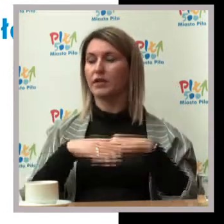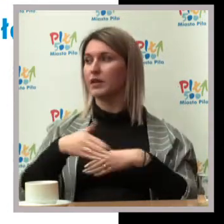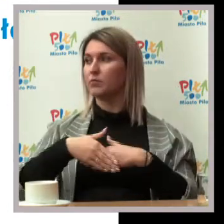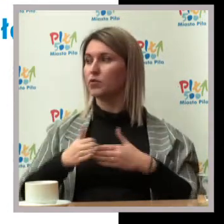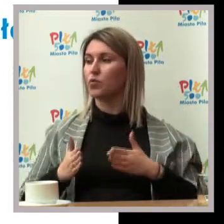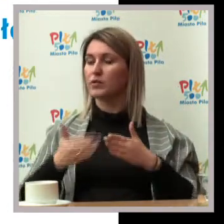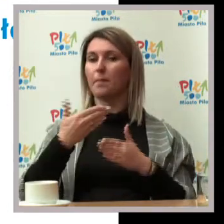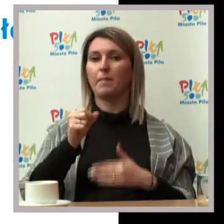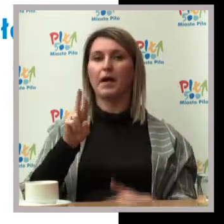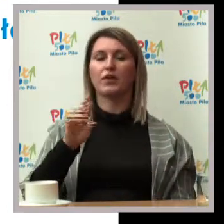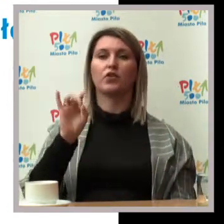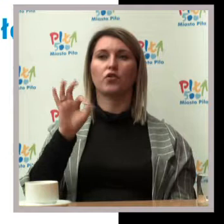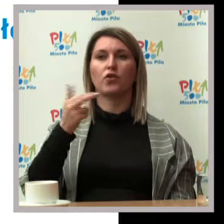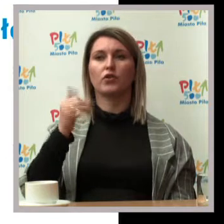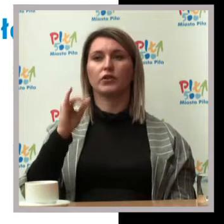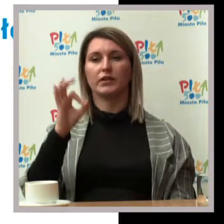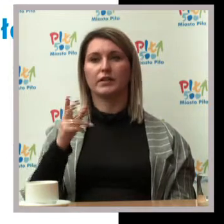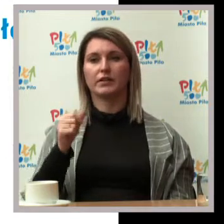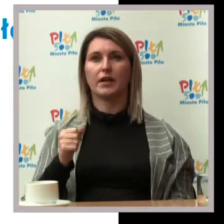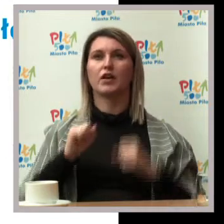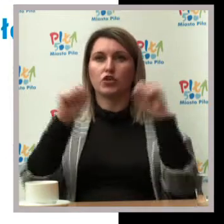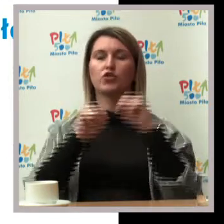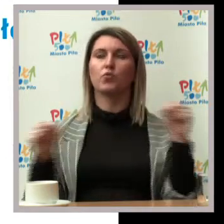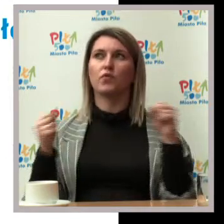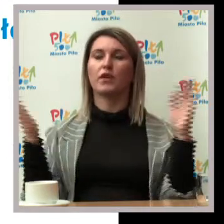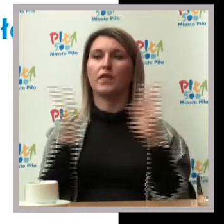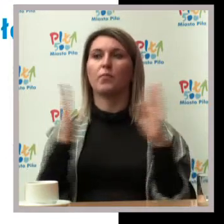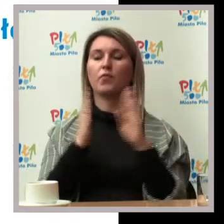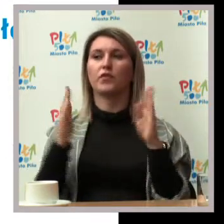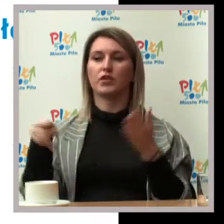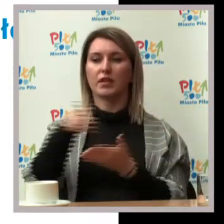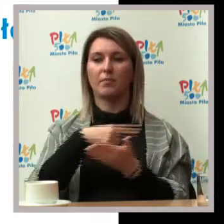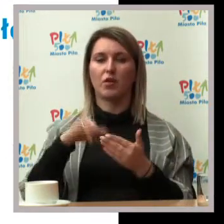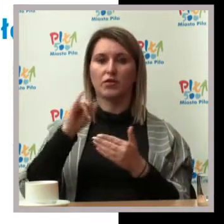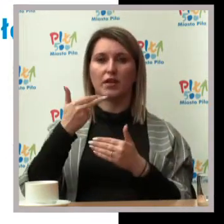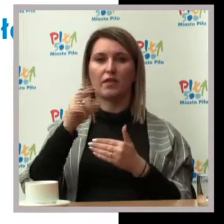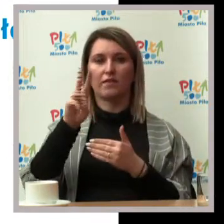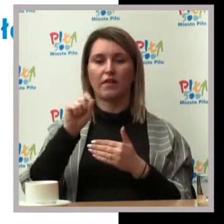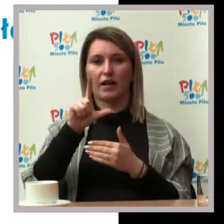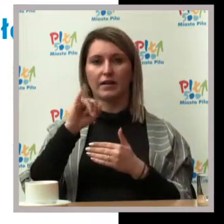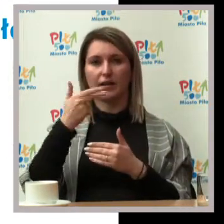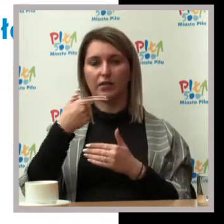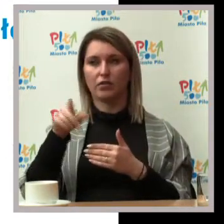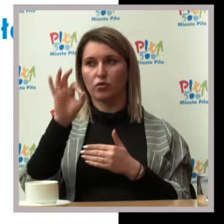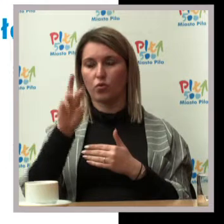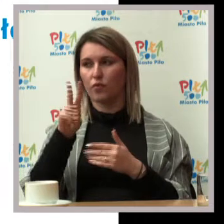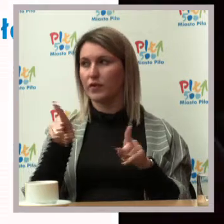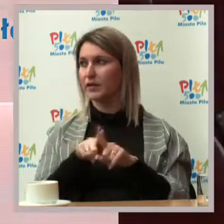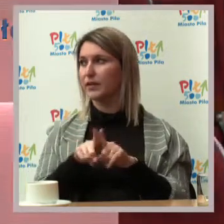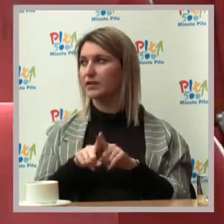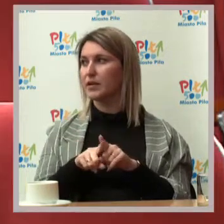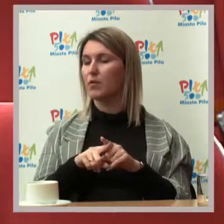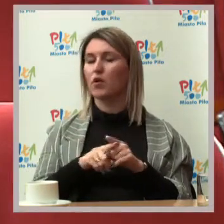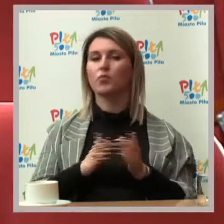ulicy Margonińskiej, siłowni na Powietrznej na Placu Inwalidów i siłowni również zewnętrznej przy